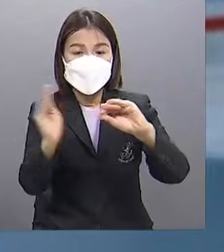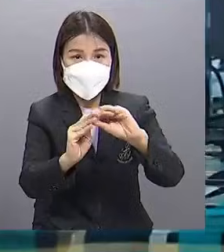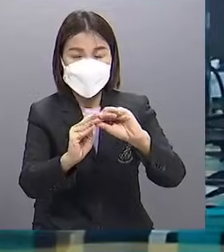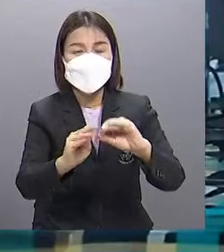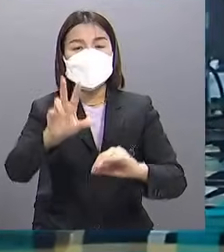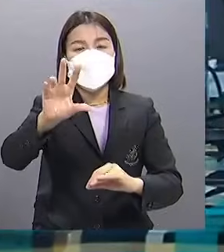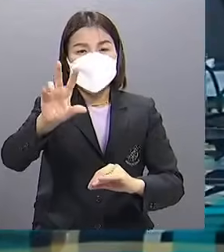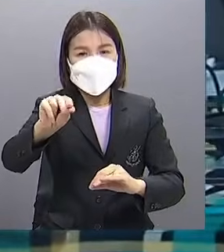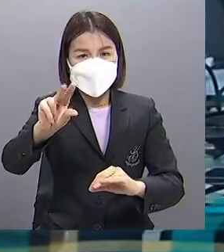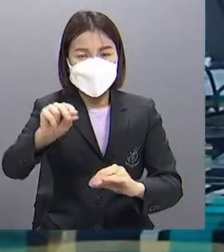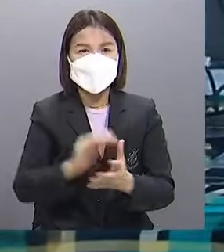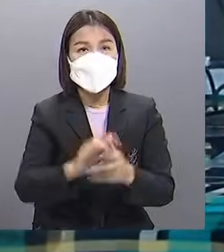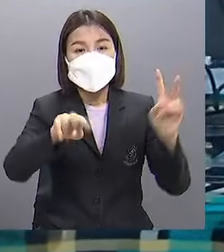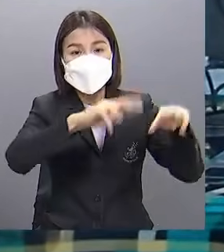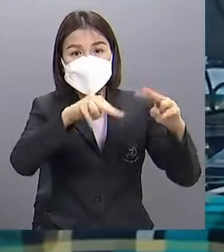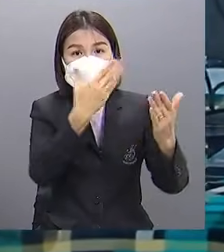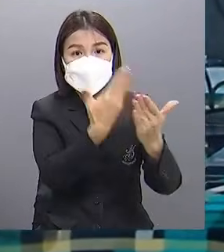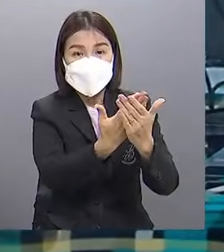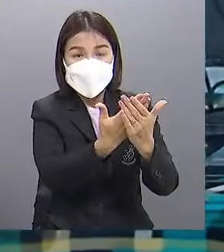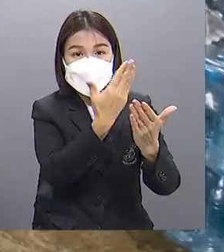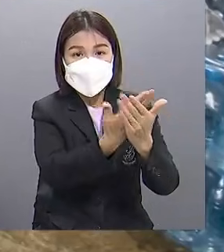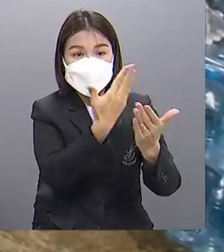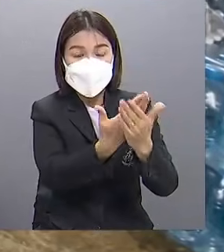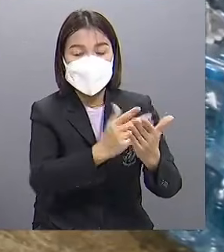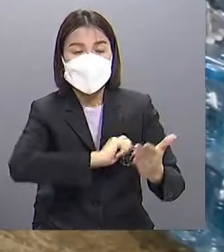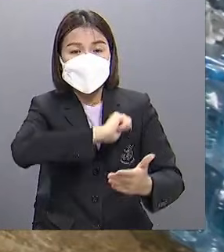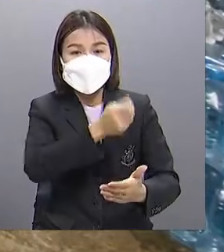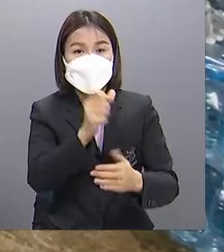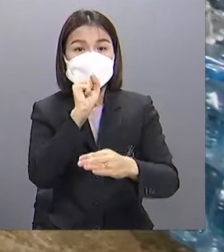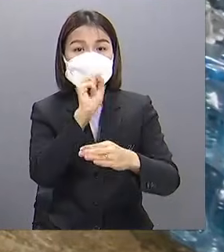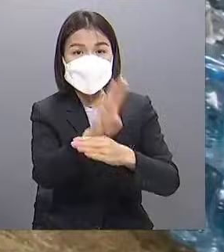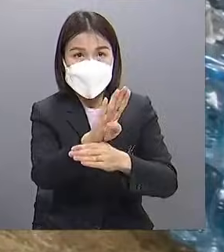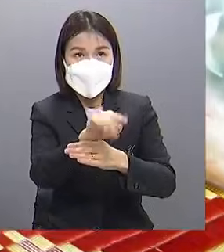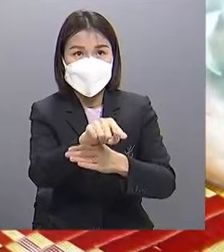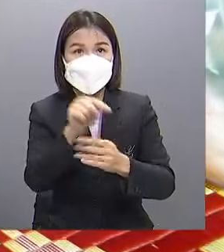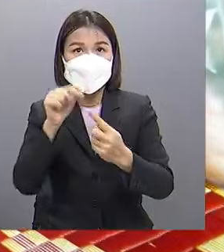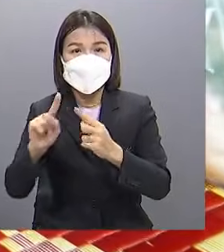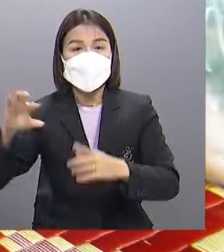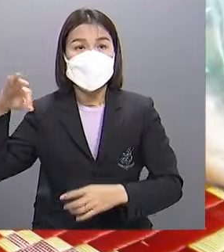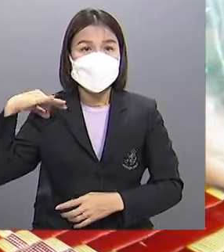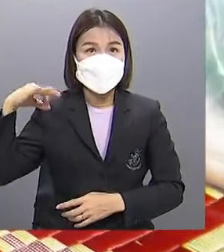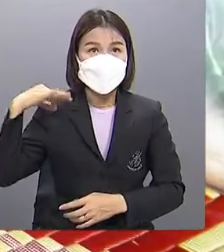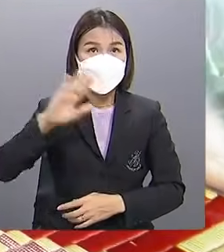การดูแลค่าใช้จ่ายจากเงินบริจาคและกำลังสนับสนุนจากจิตอาสาของชุมชน